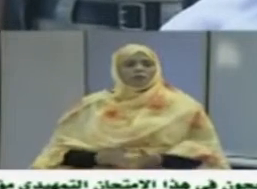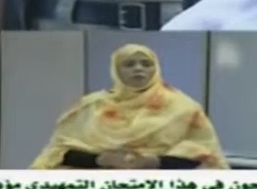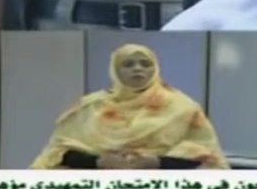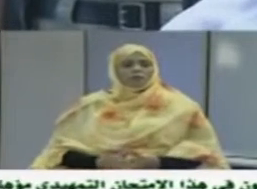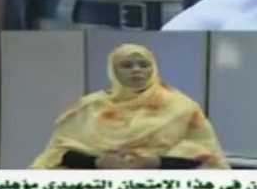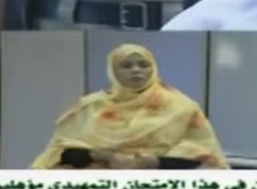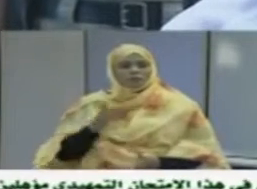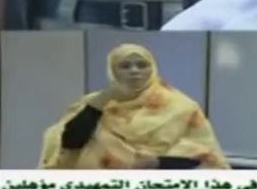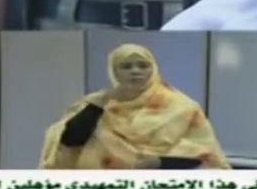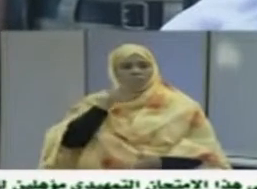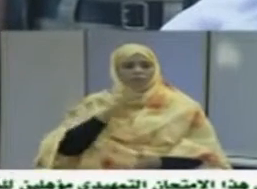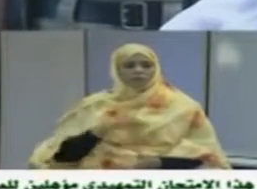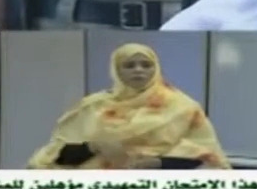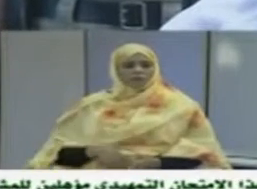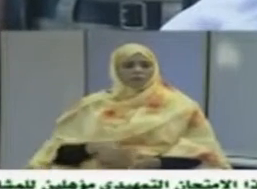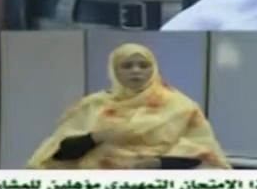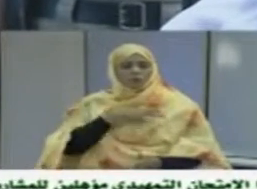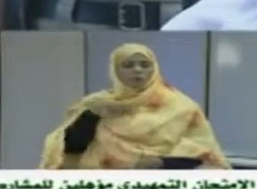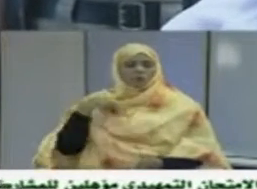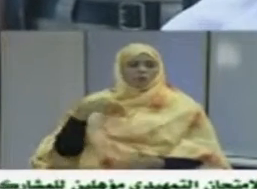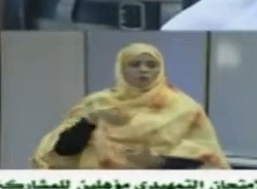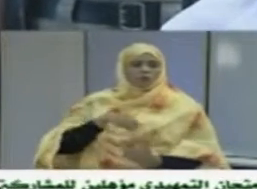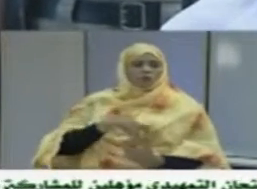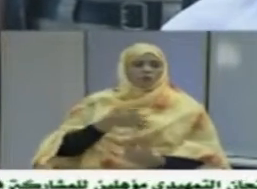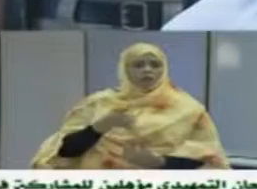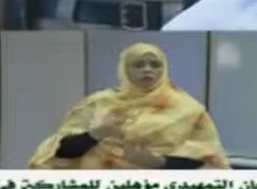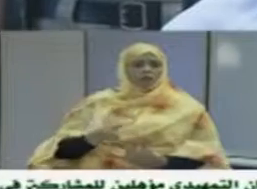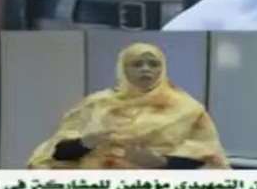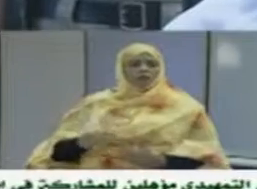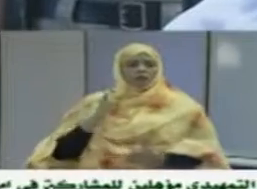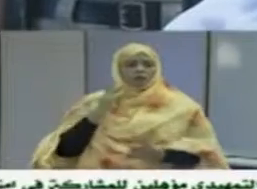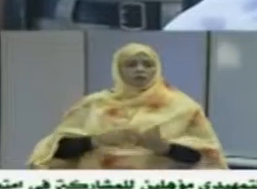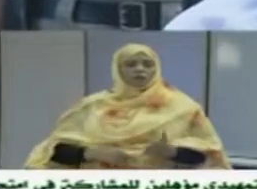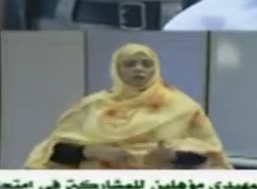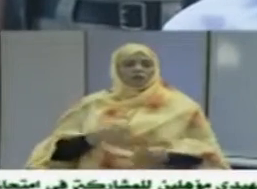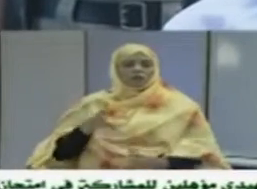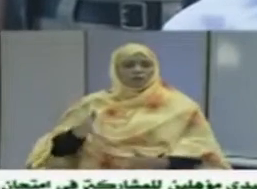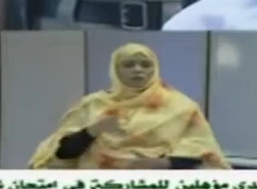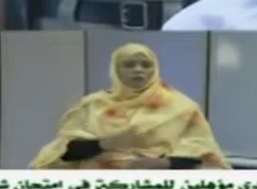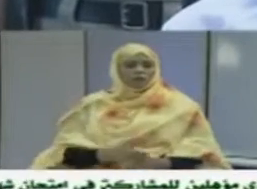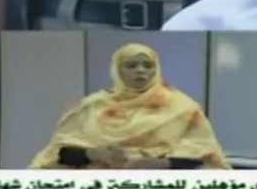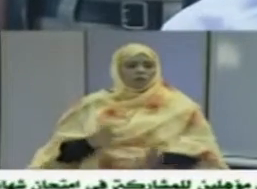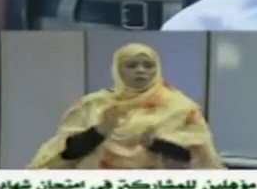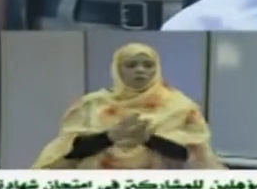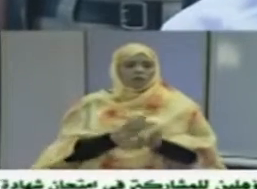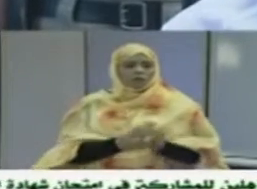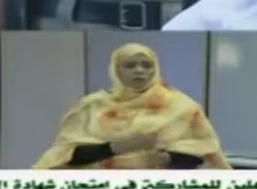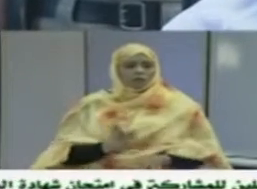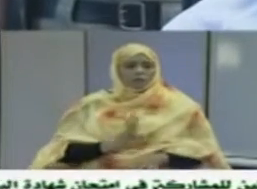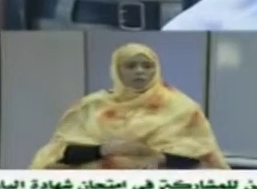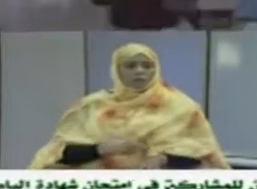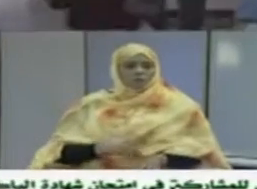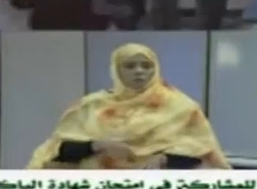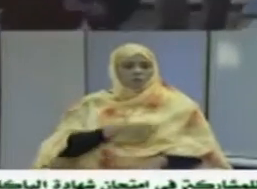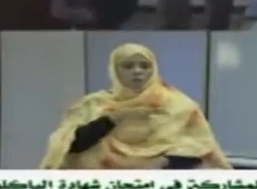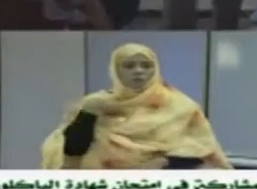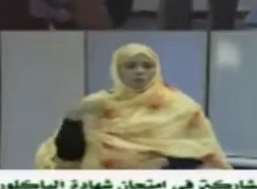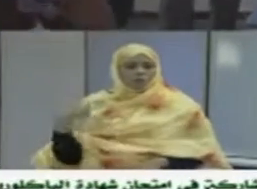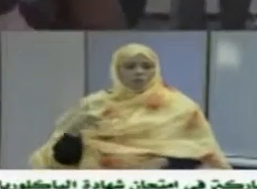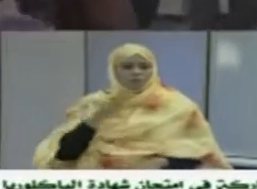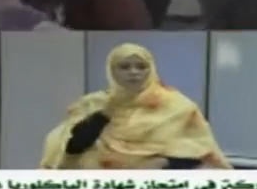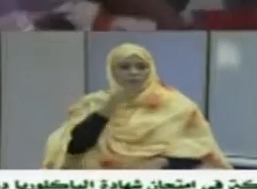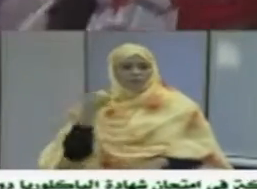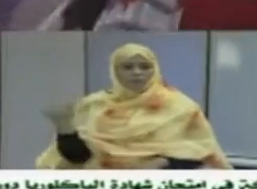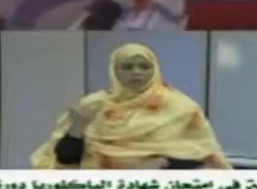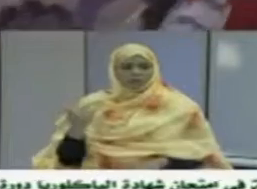بلادنا الاجتماعية الدولية المتعلقة بحقوق الطفل، وقد حرصت الحكومة على